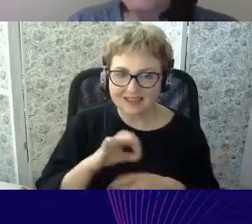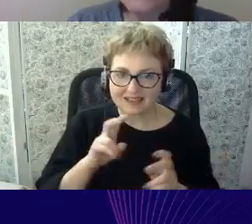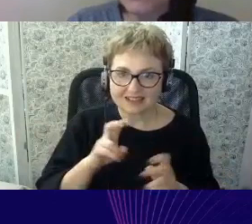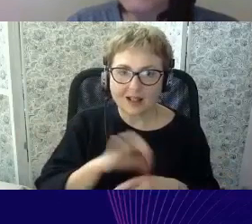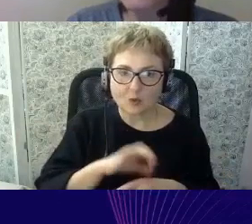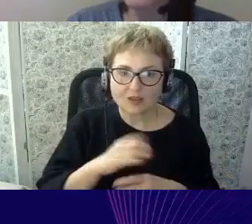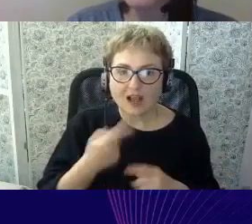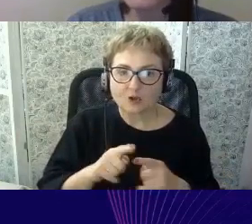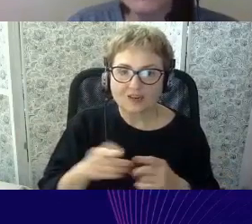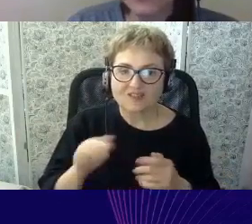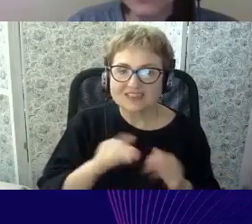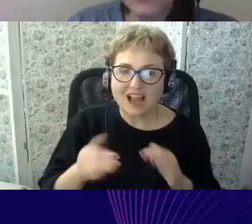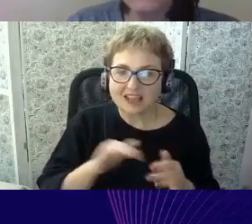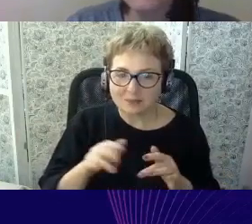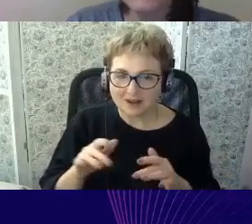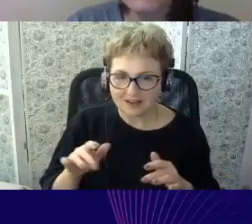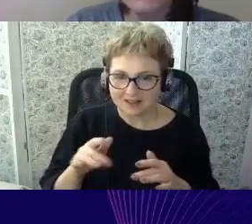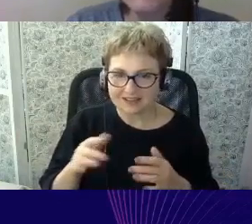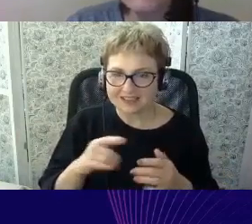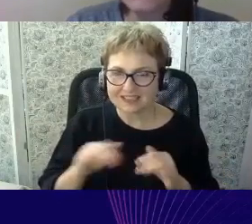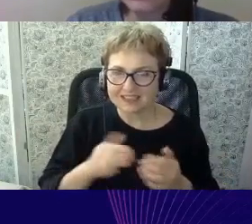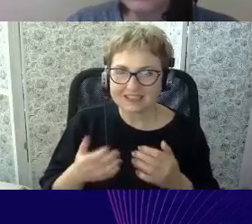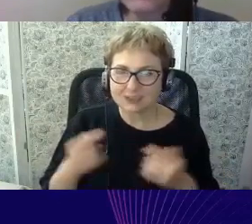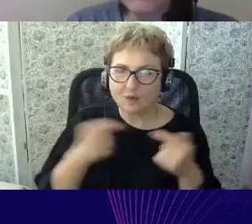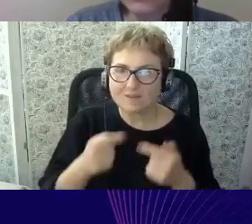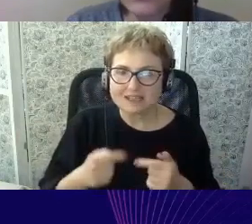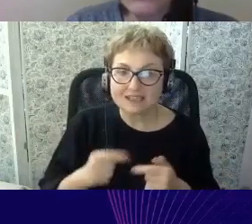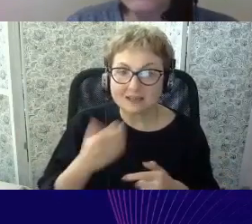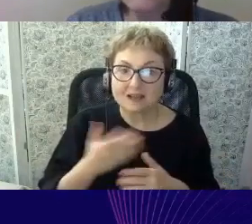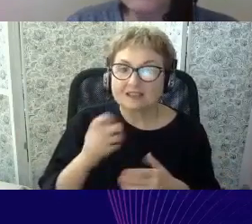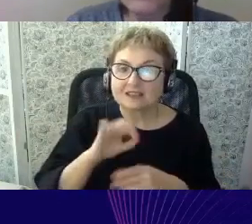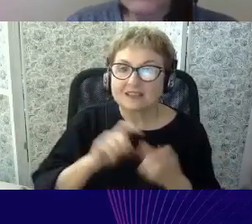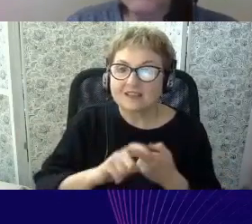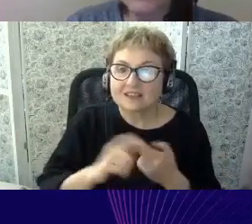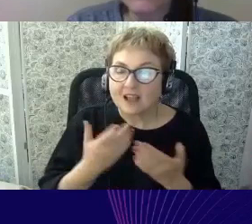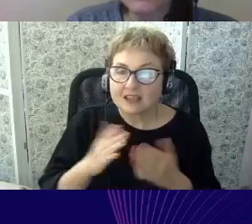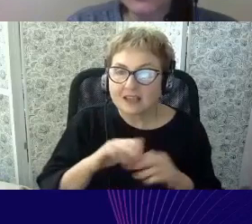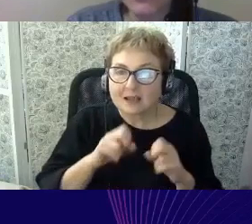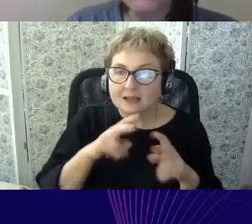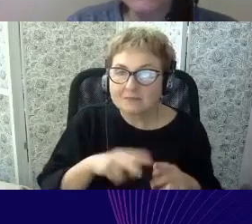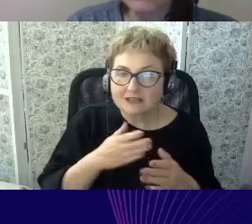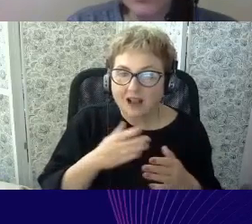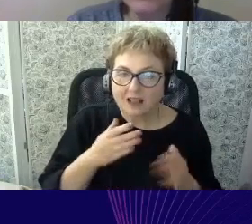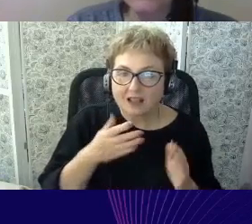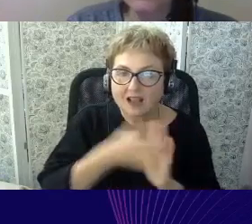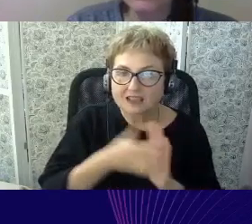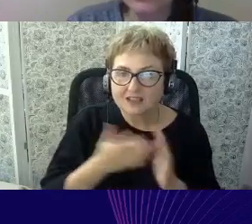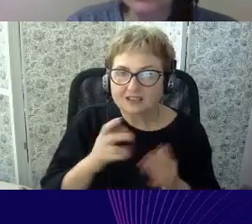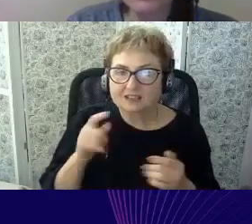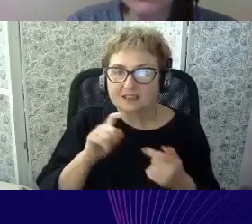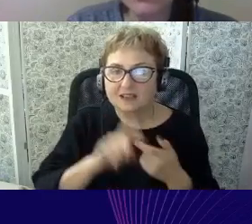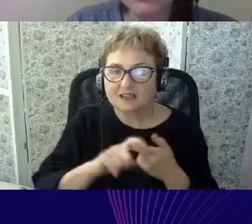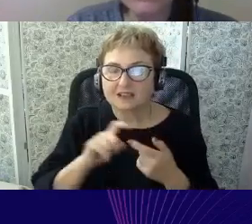которые взаимосовместимы. Все здесь зависит от того, какие компетенции осваиваются, от того, как